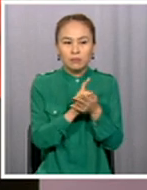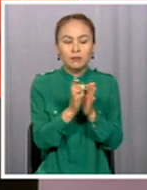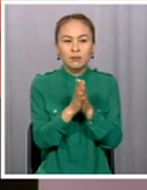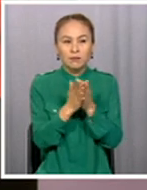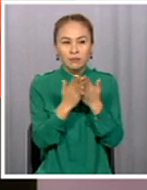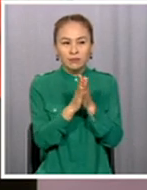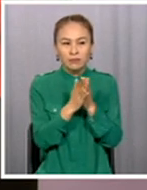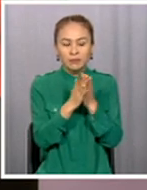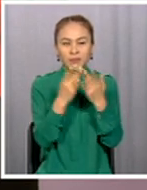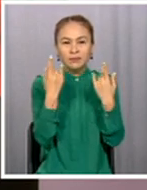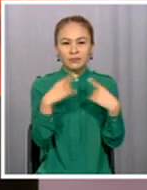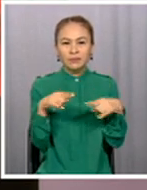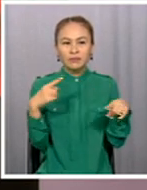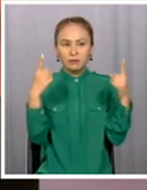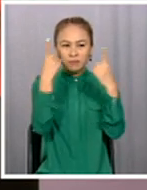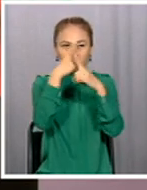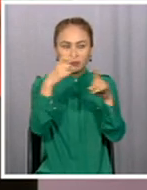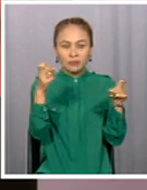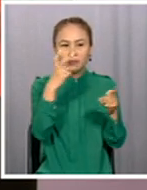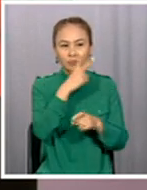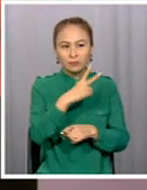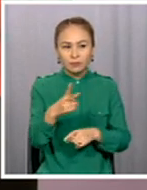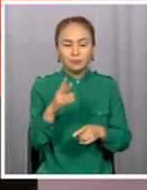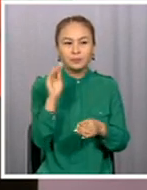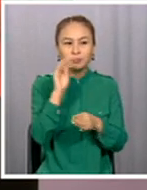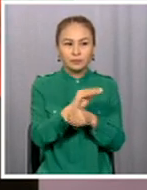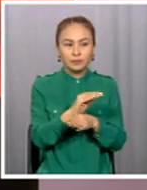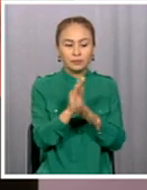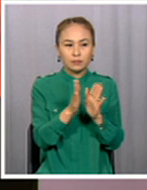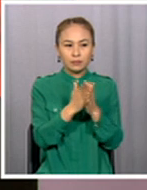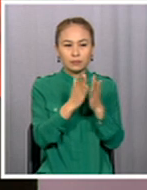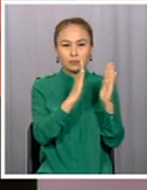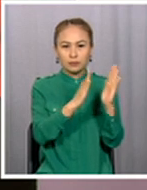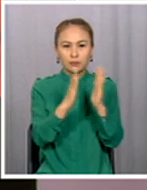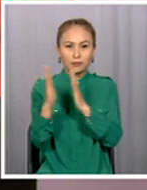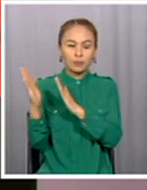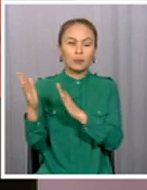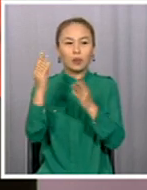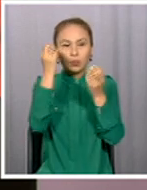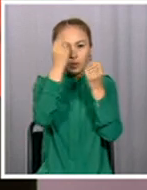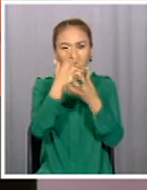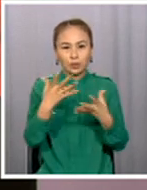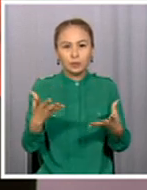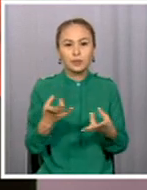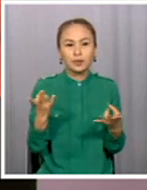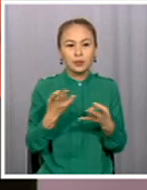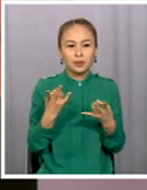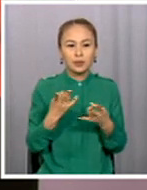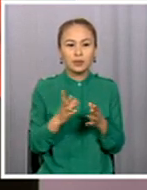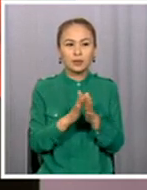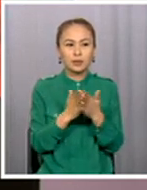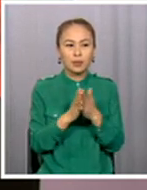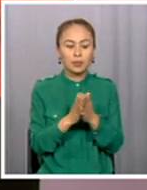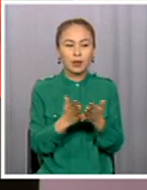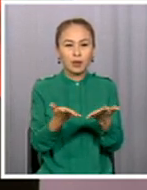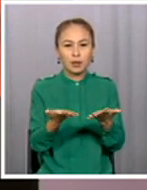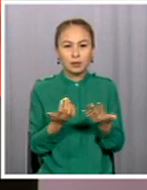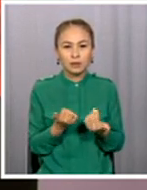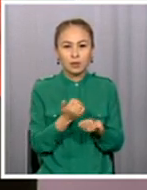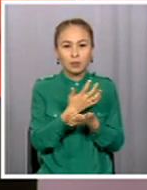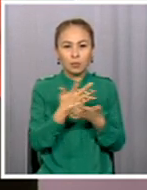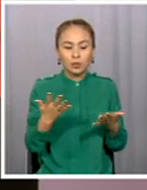мен басқа да ақпарат көздеріне және кітапхана мүлкіне ұқыппен қарауға, кітапханадан алған